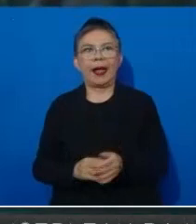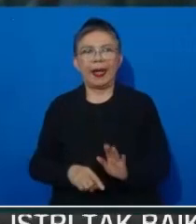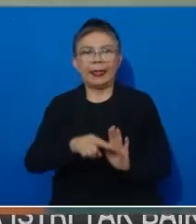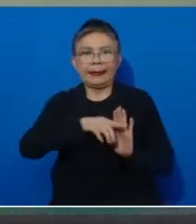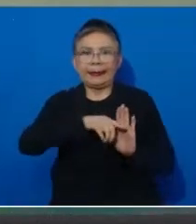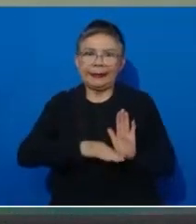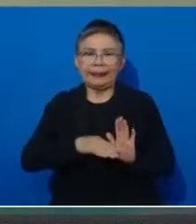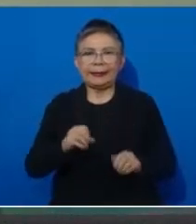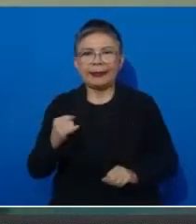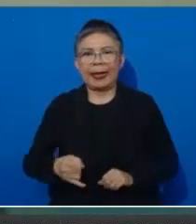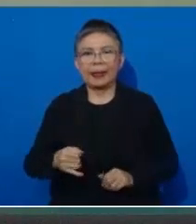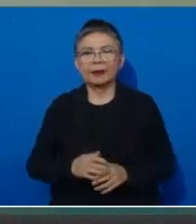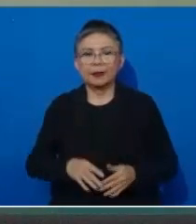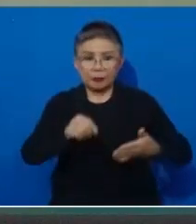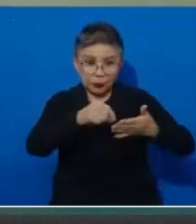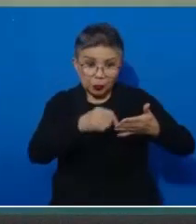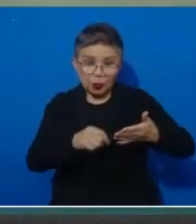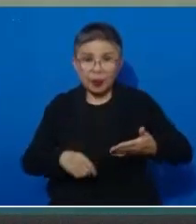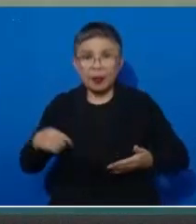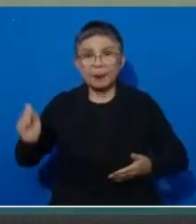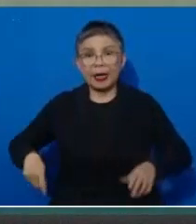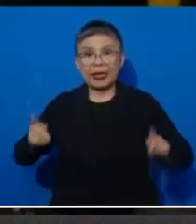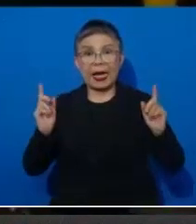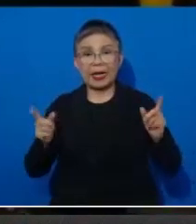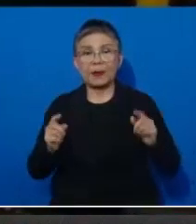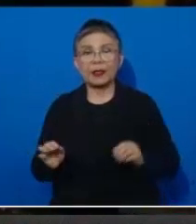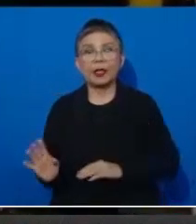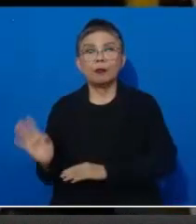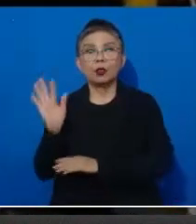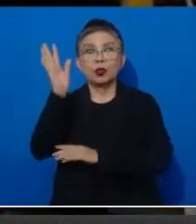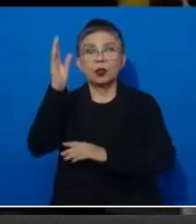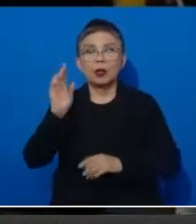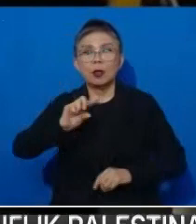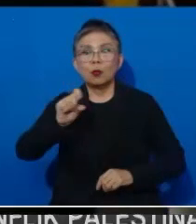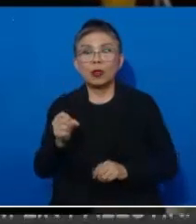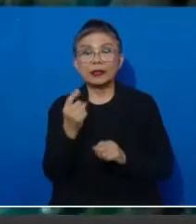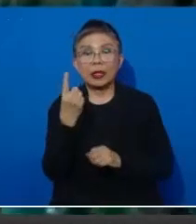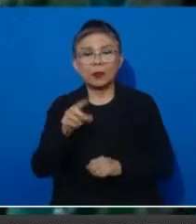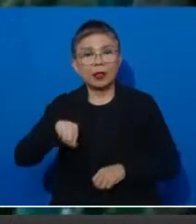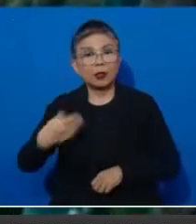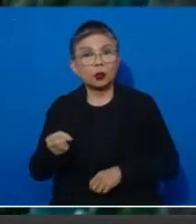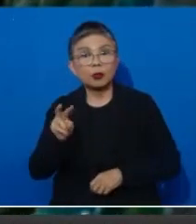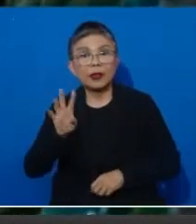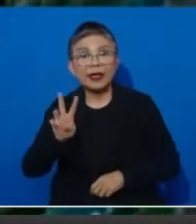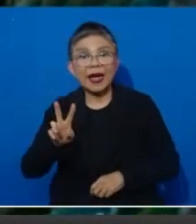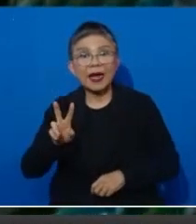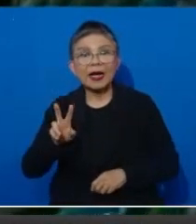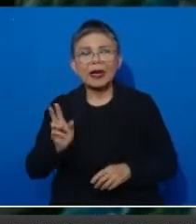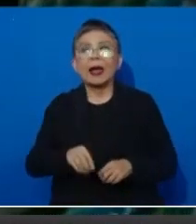lebih tinggi. Berdasarkan data dari kantor pengadilan agama Bojonegoro, sejak Januari sampai November 2023,